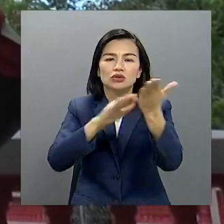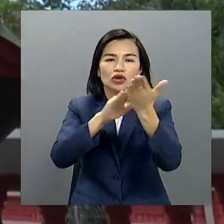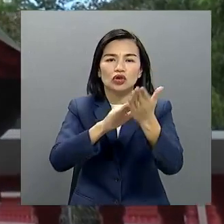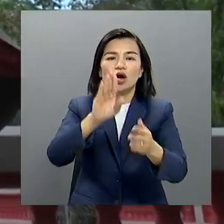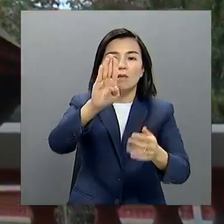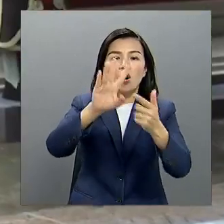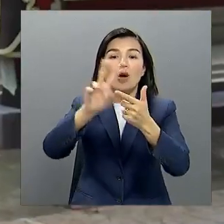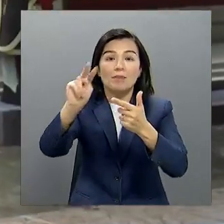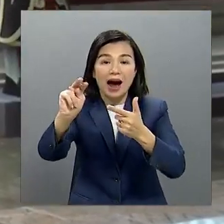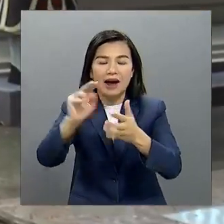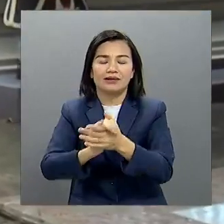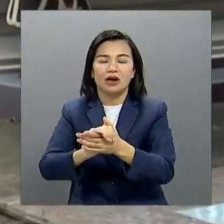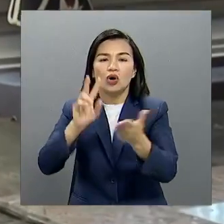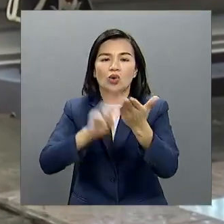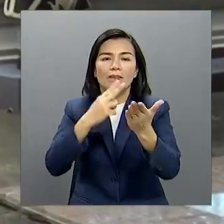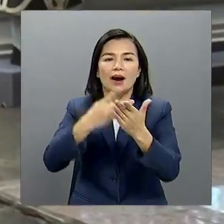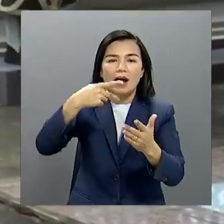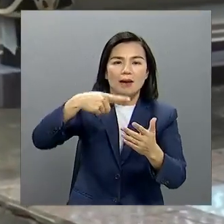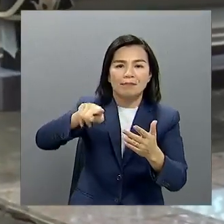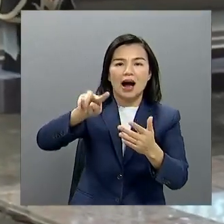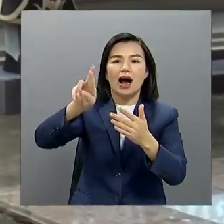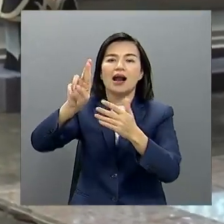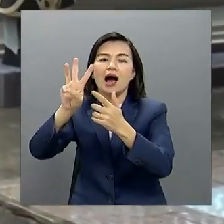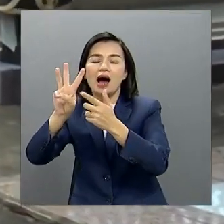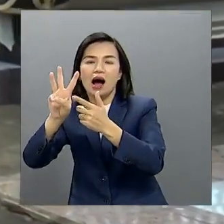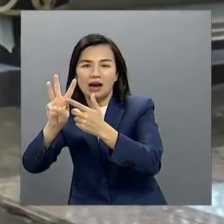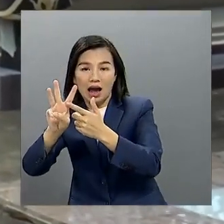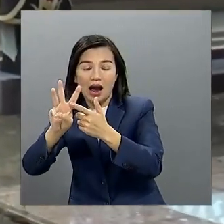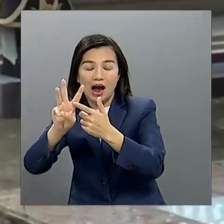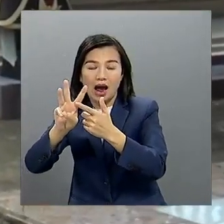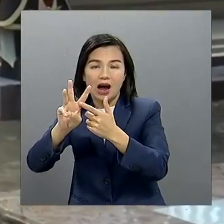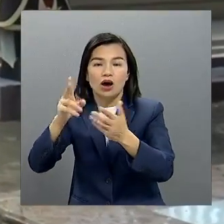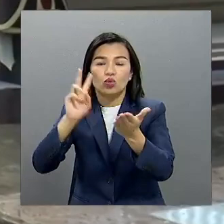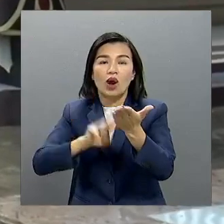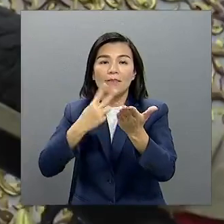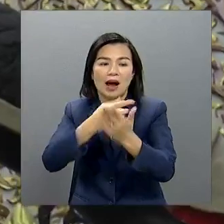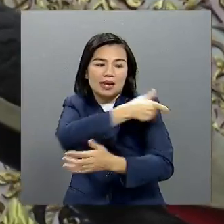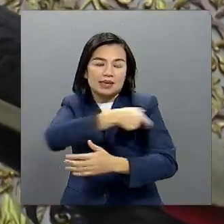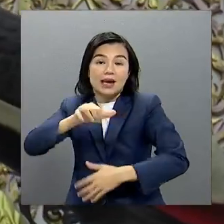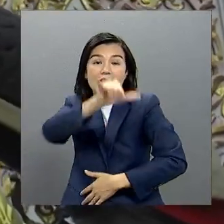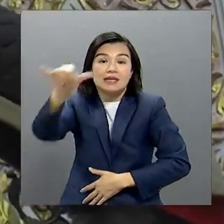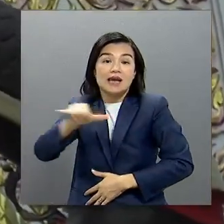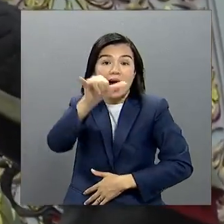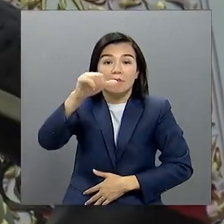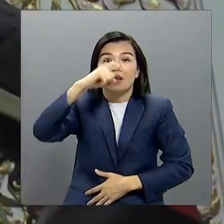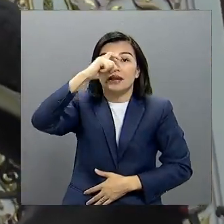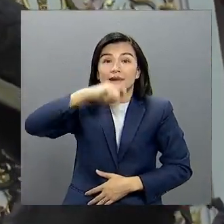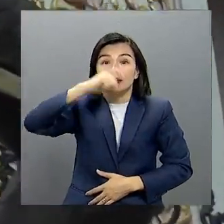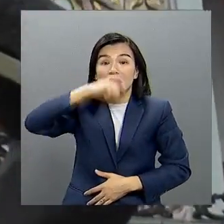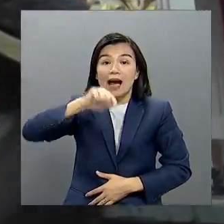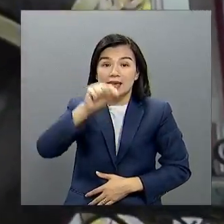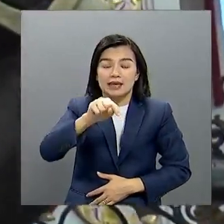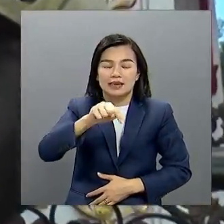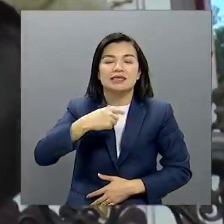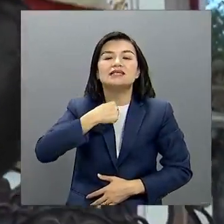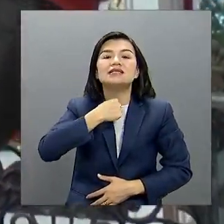าละหมายถึงยามผู้ดูแลผู้รักษาพอนำมาใช้ในภาษาไทยก็มีการเปลี่ยนเสียงจากป